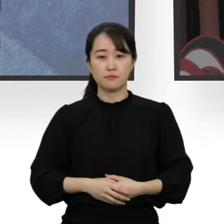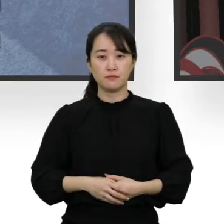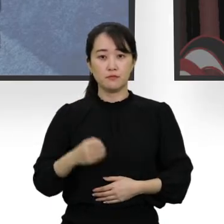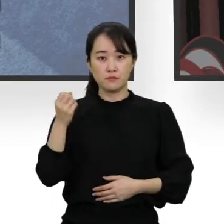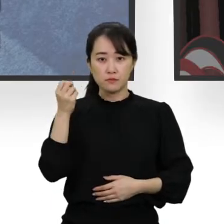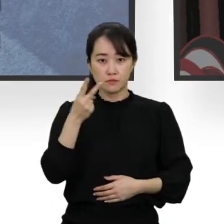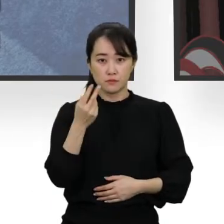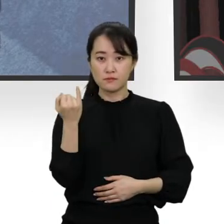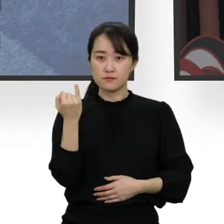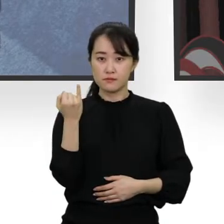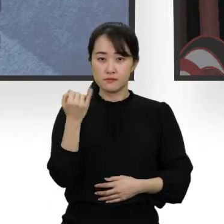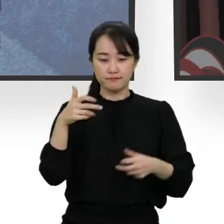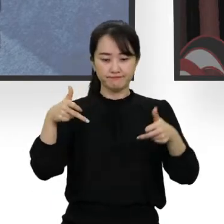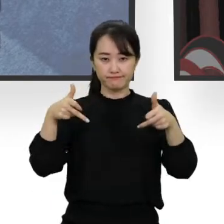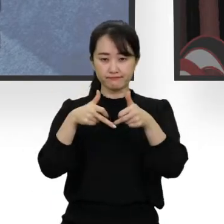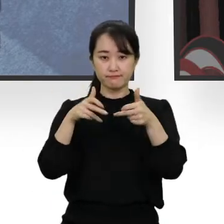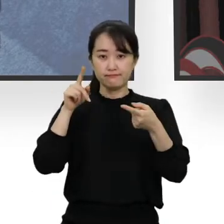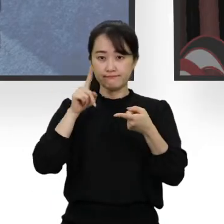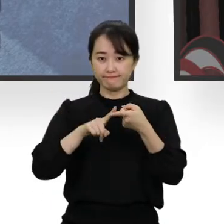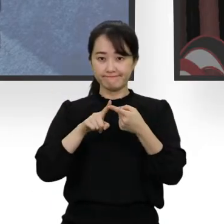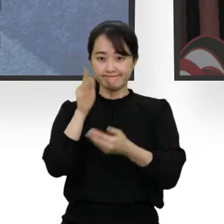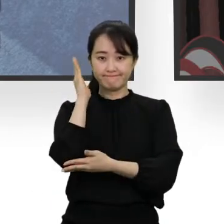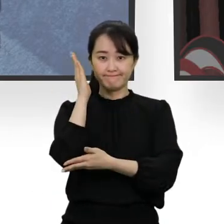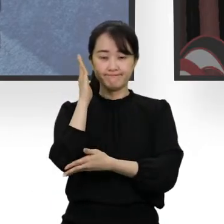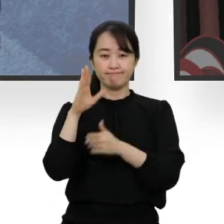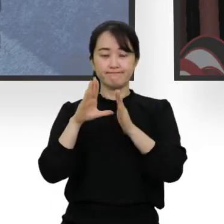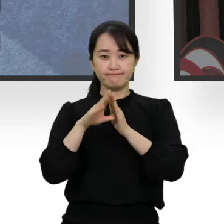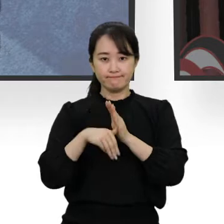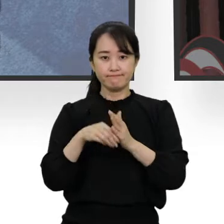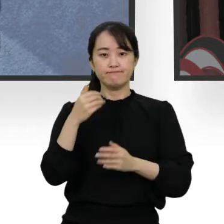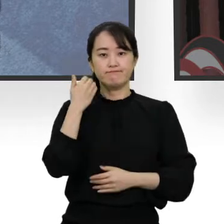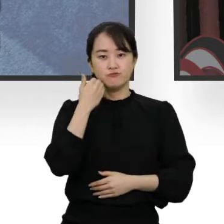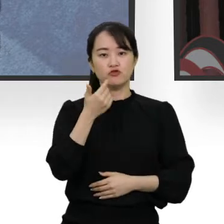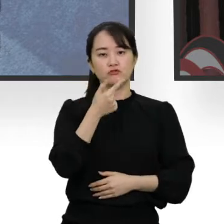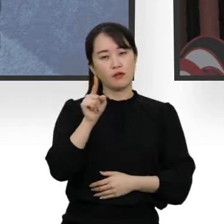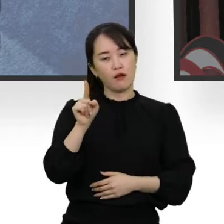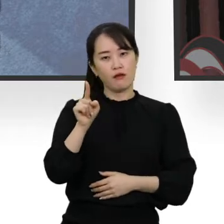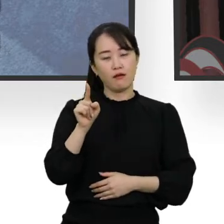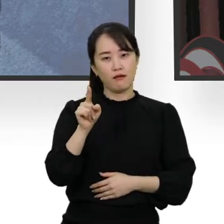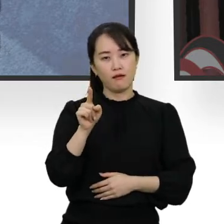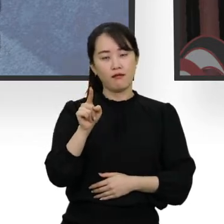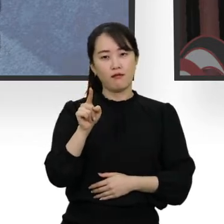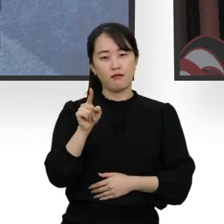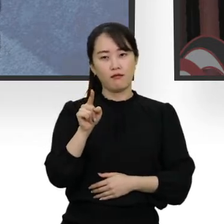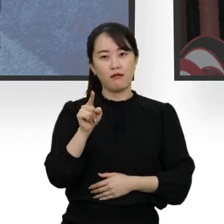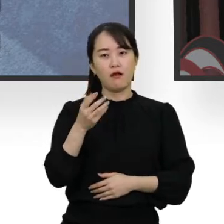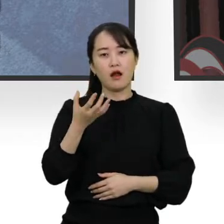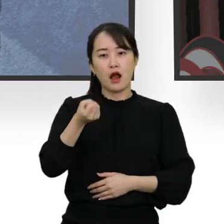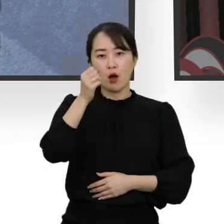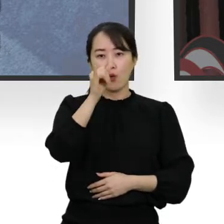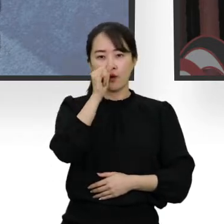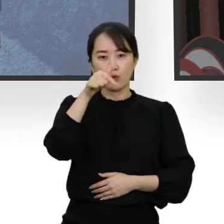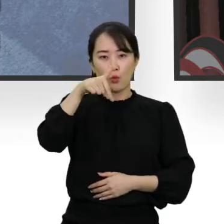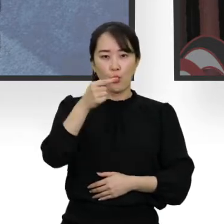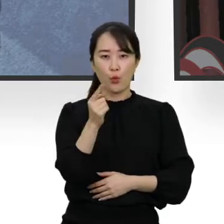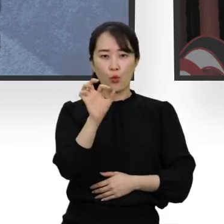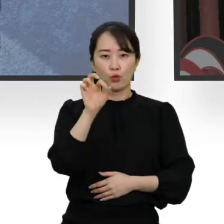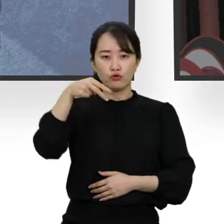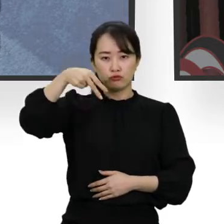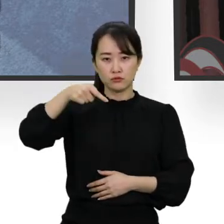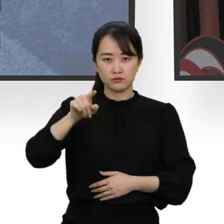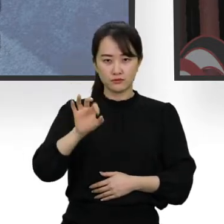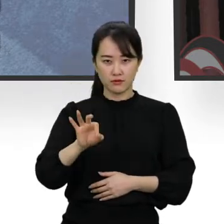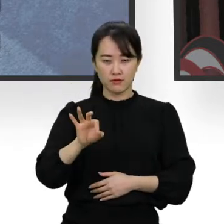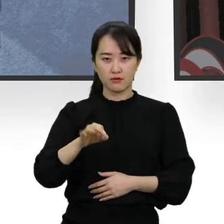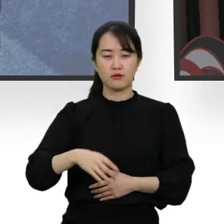그리고 그녀는 장애에 대해 이야기할 때 누구나 각자 고유성을 가지고 있으며 고유성은 인간이 지닌 재능이라고